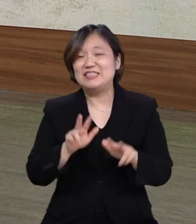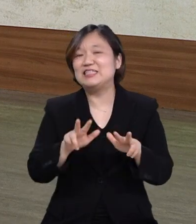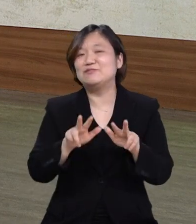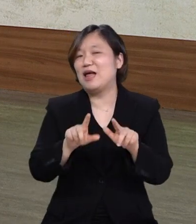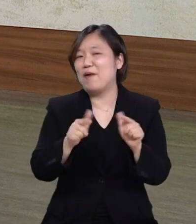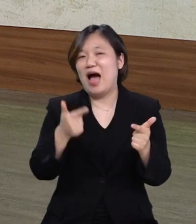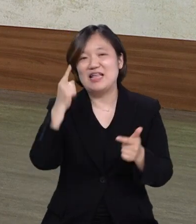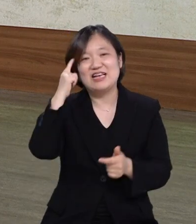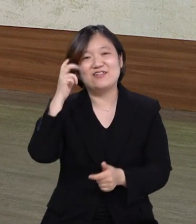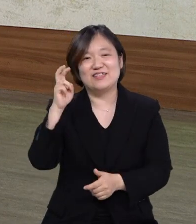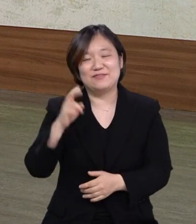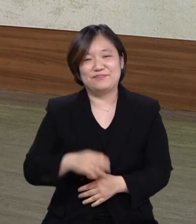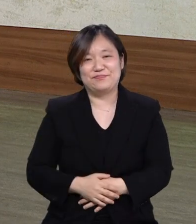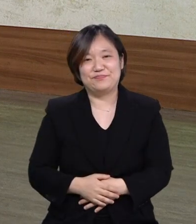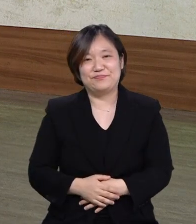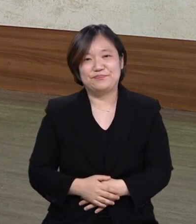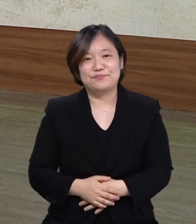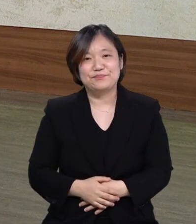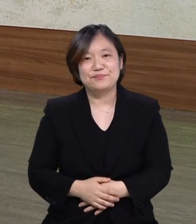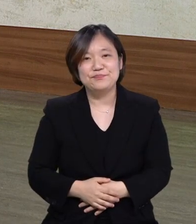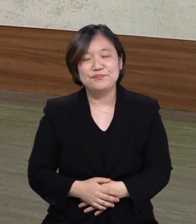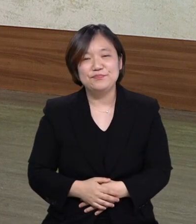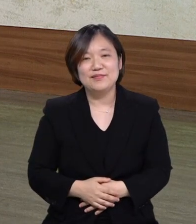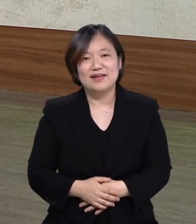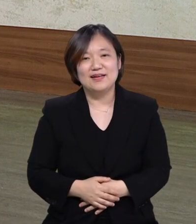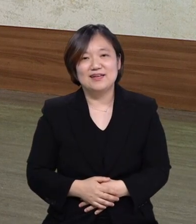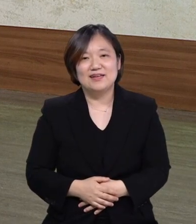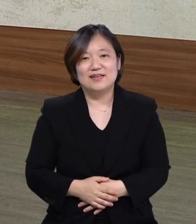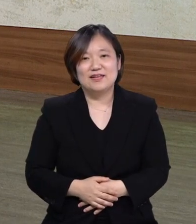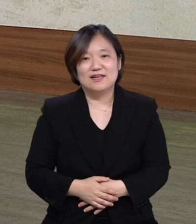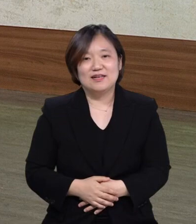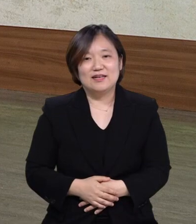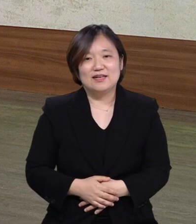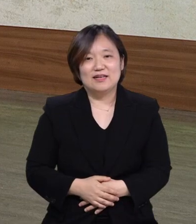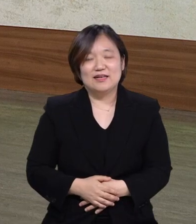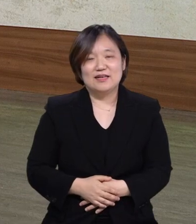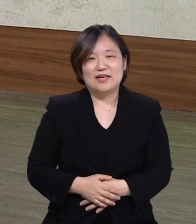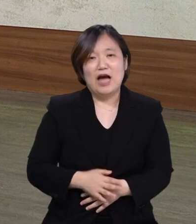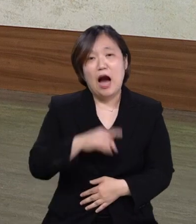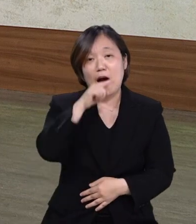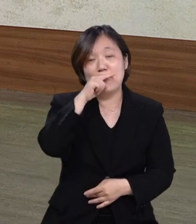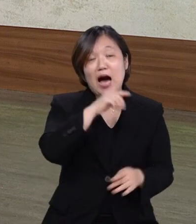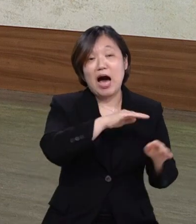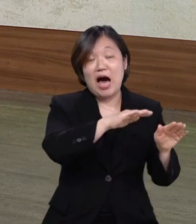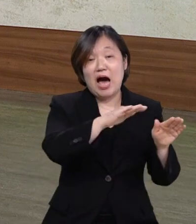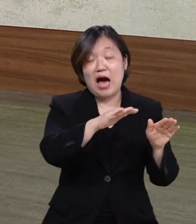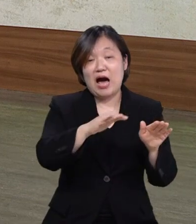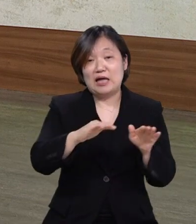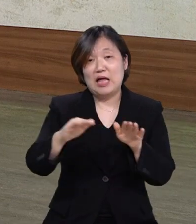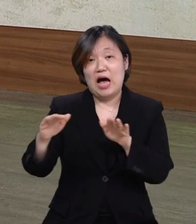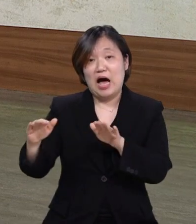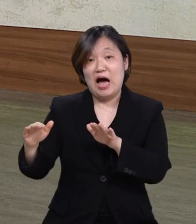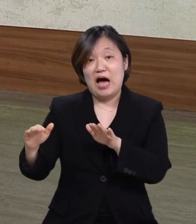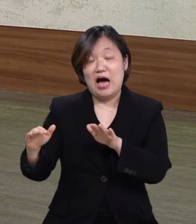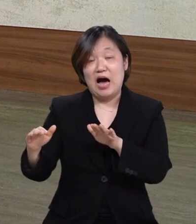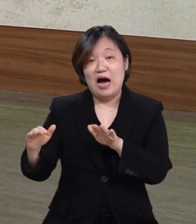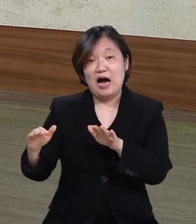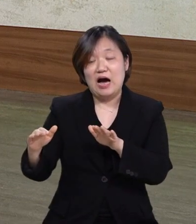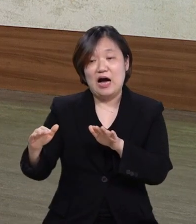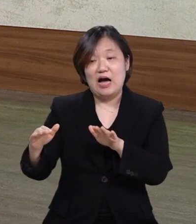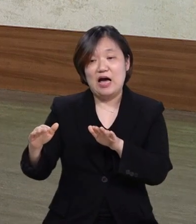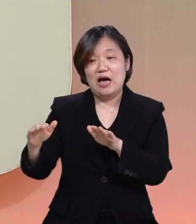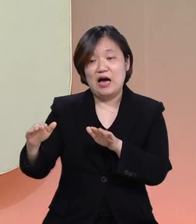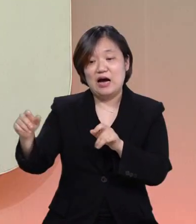그러겠죠 지금은 잘 모르겠는데 이제 옛적에 그래서 그 바닷가에서 아마 일을 하시다 보니까